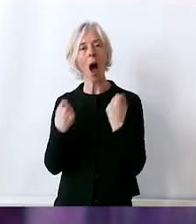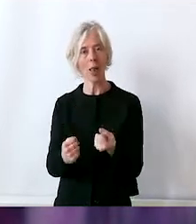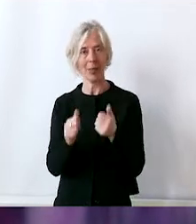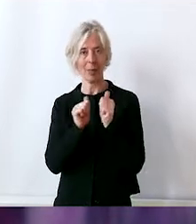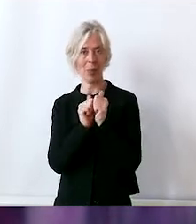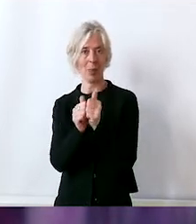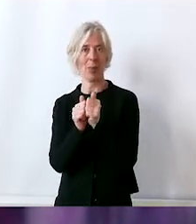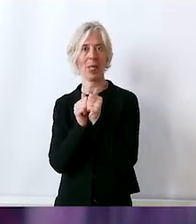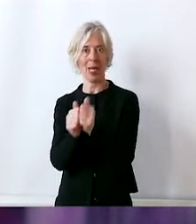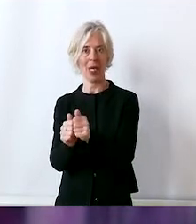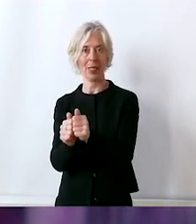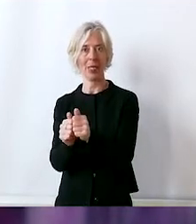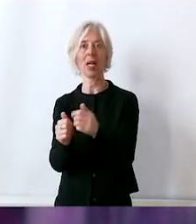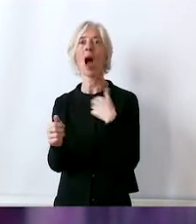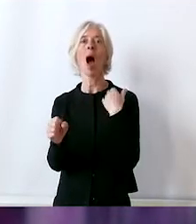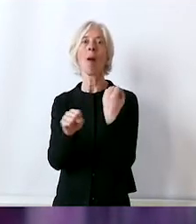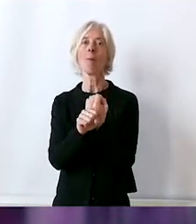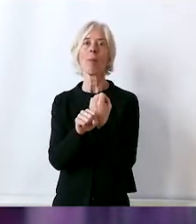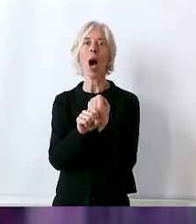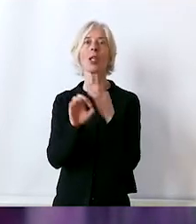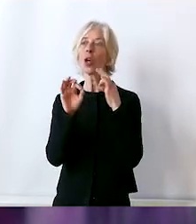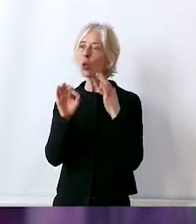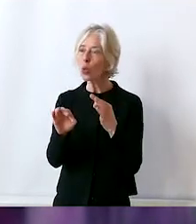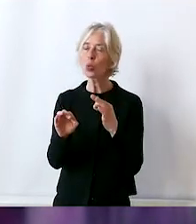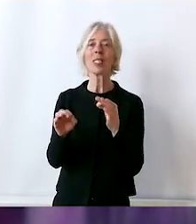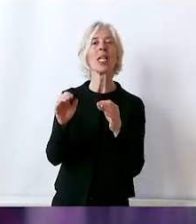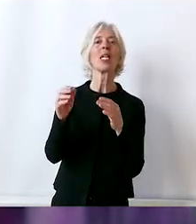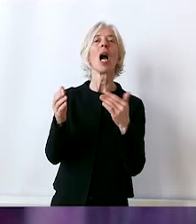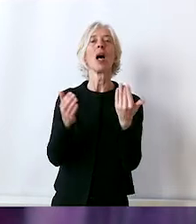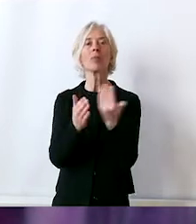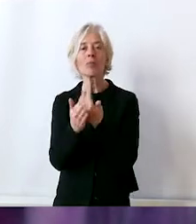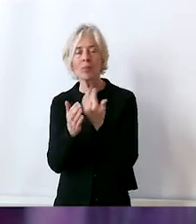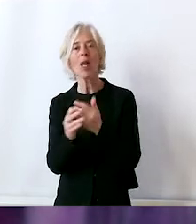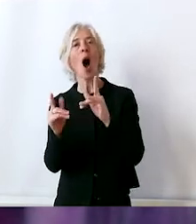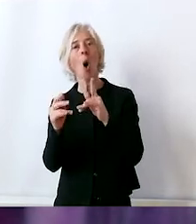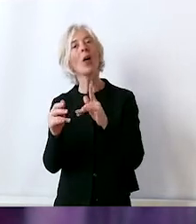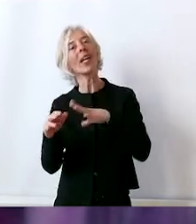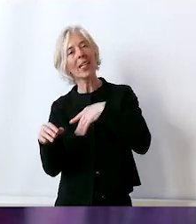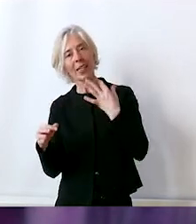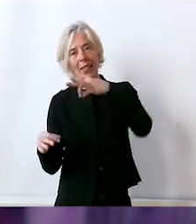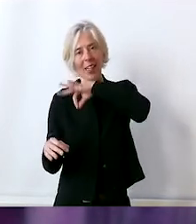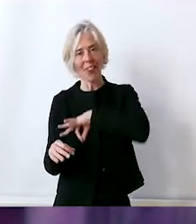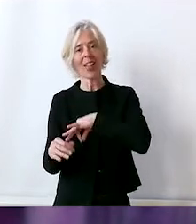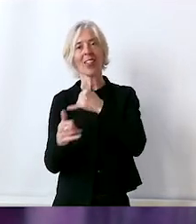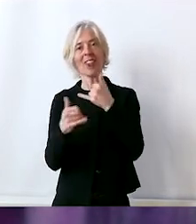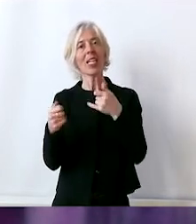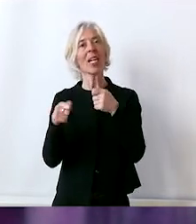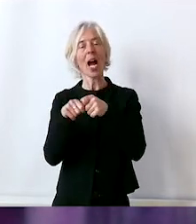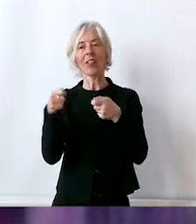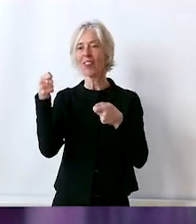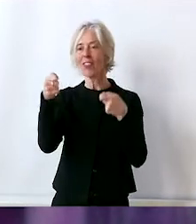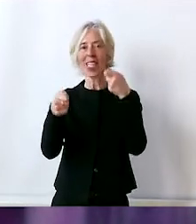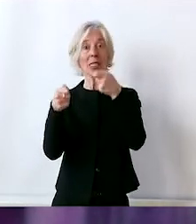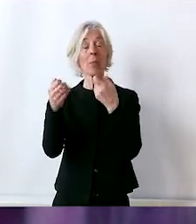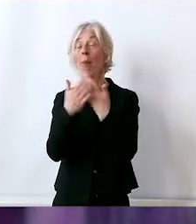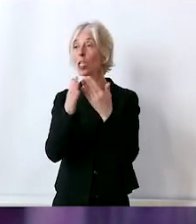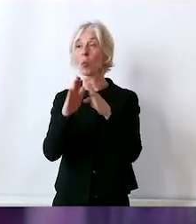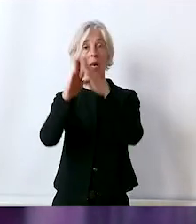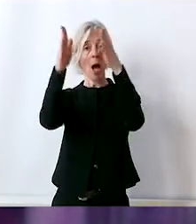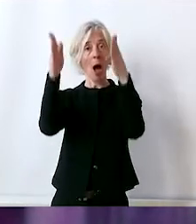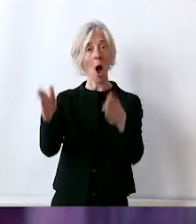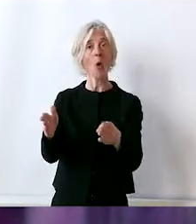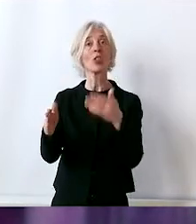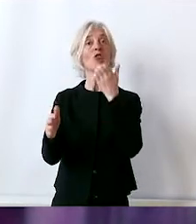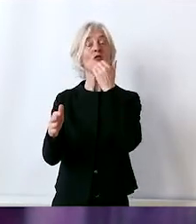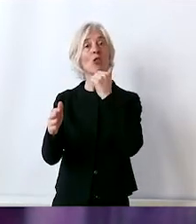mit nachhaltigen Produkten im Einlagen- und auch im Kreditbereich. Ob es die Finanzierung von Gebäuden zur